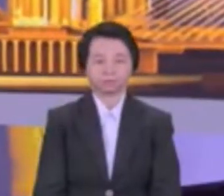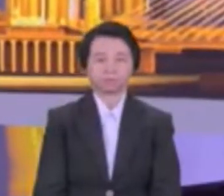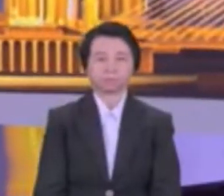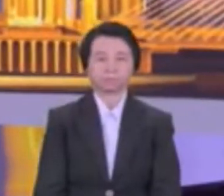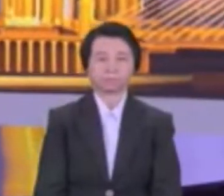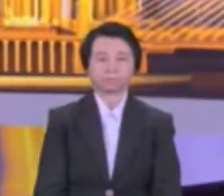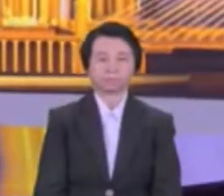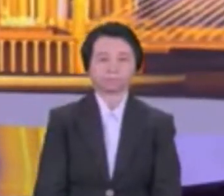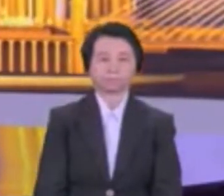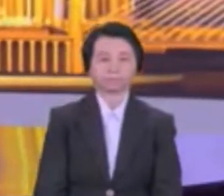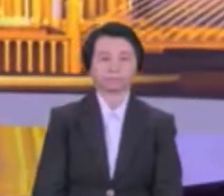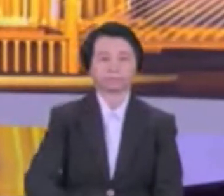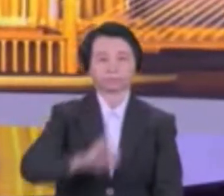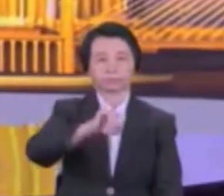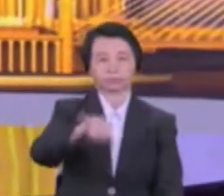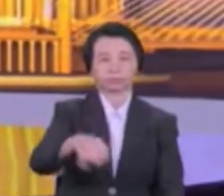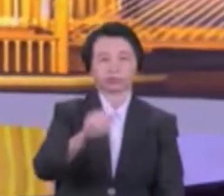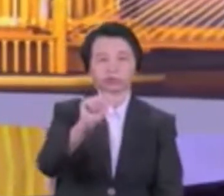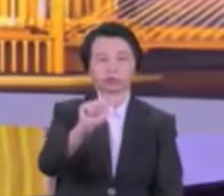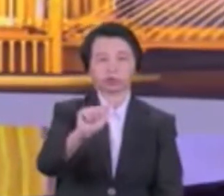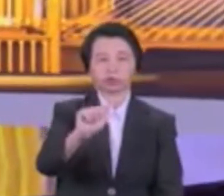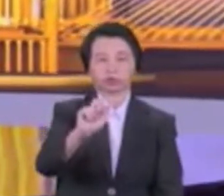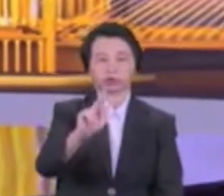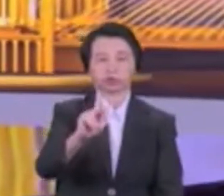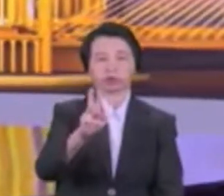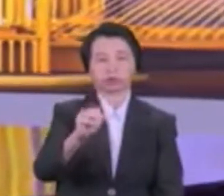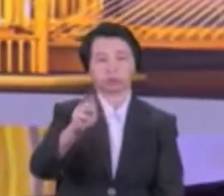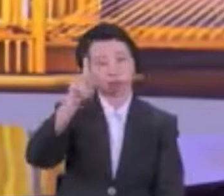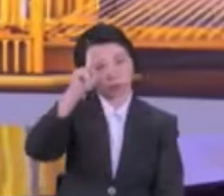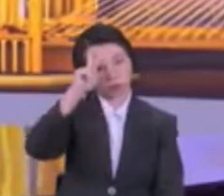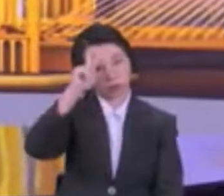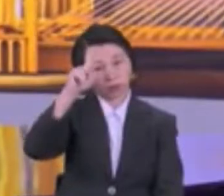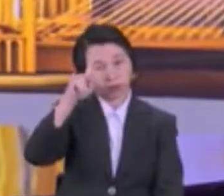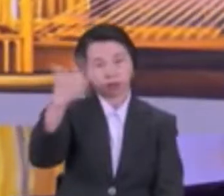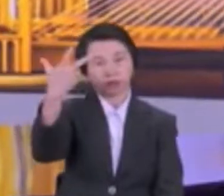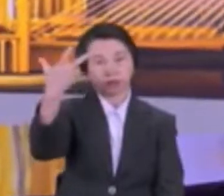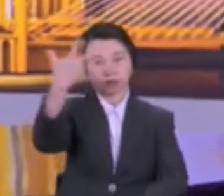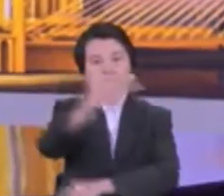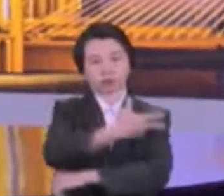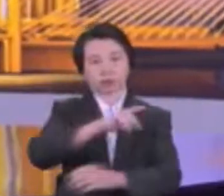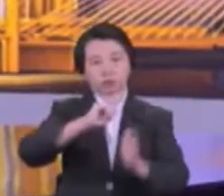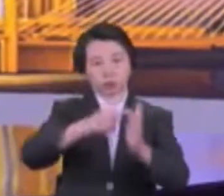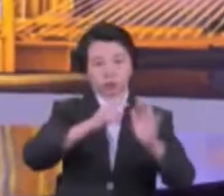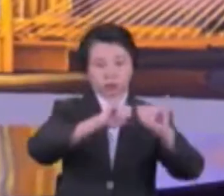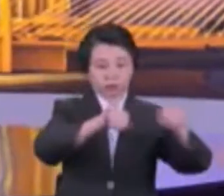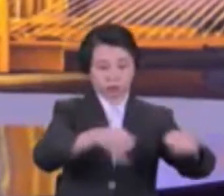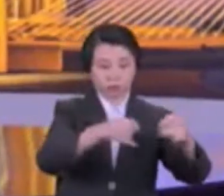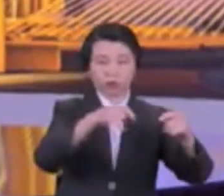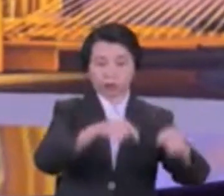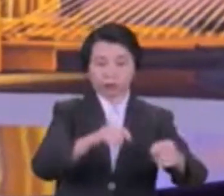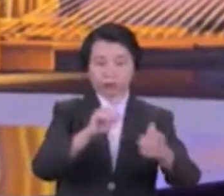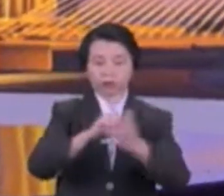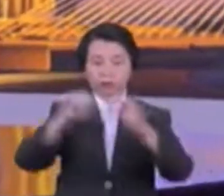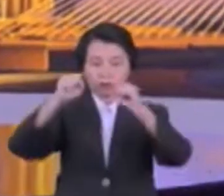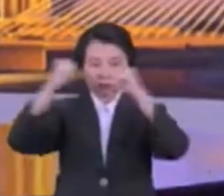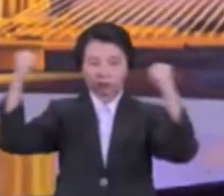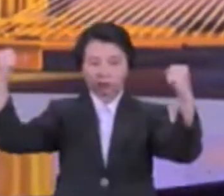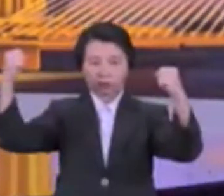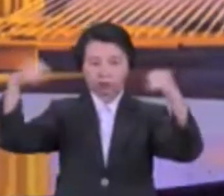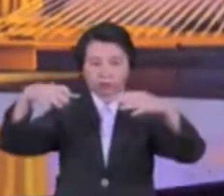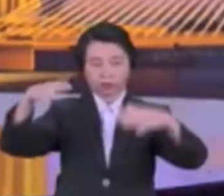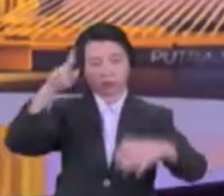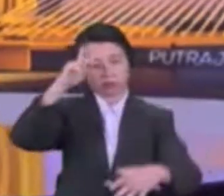Baik, Jelajah Aspirasi Keluarga Malaysia JAKM Kelantan selama 3 hari bermula Jumaat ini di Stadium Sultan Muhammad